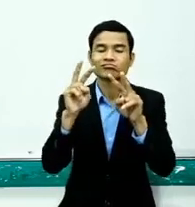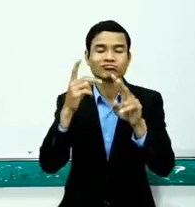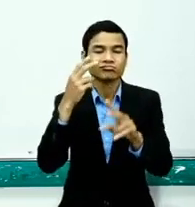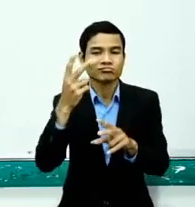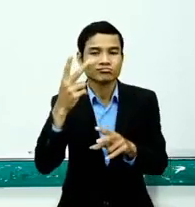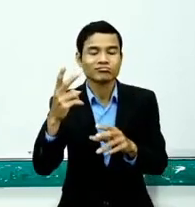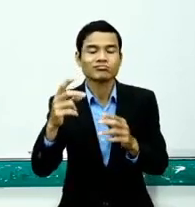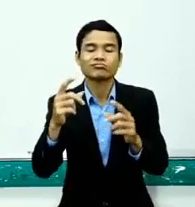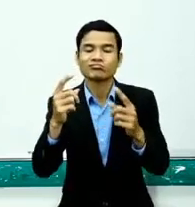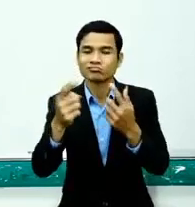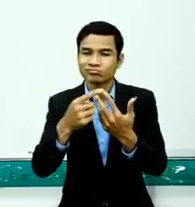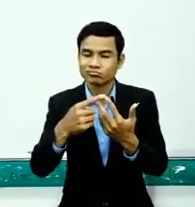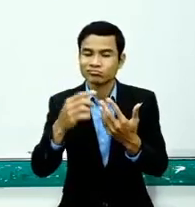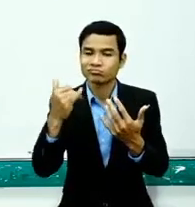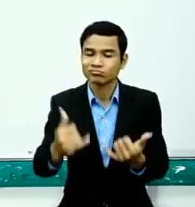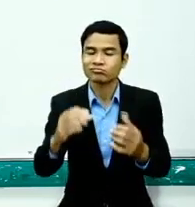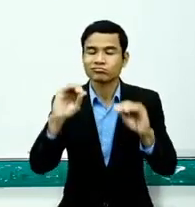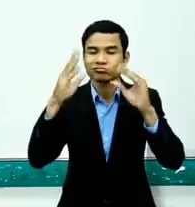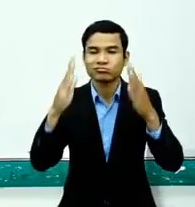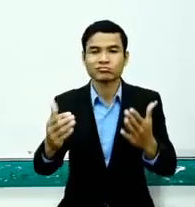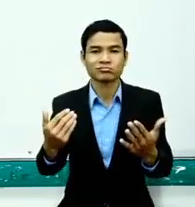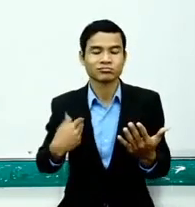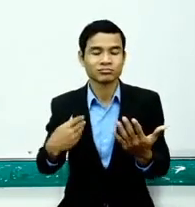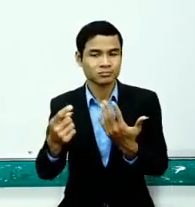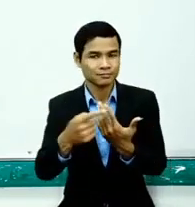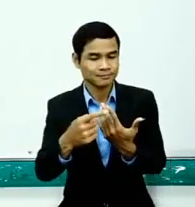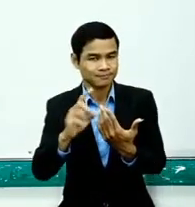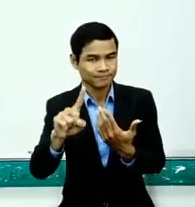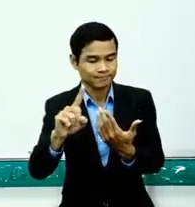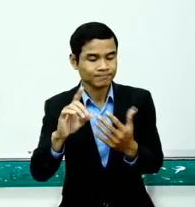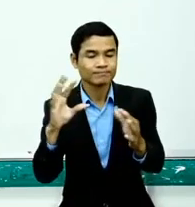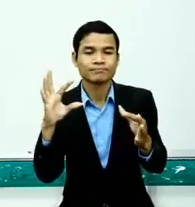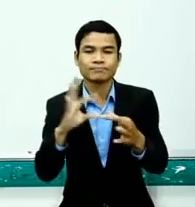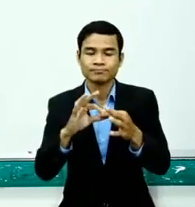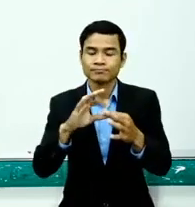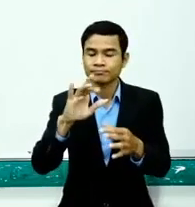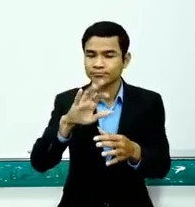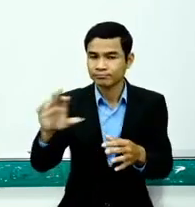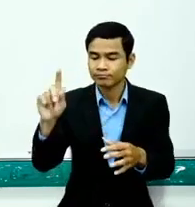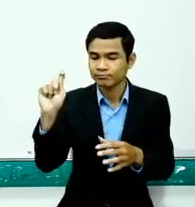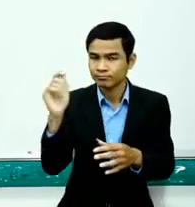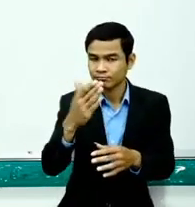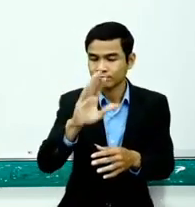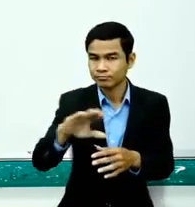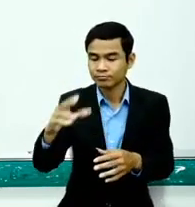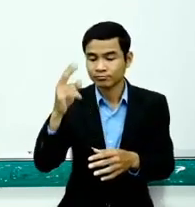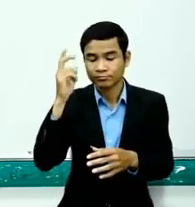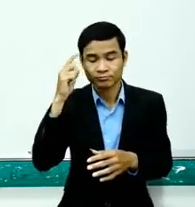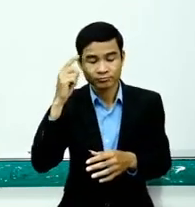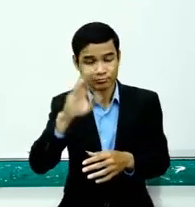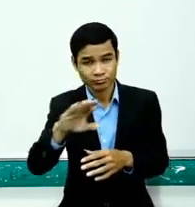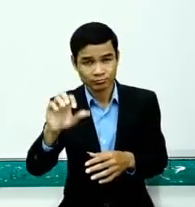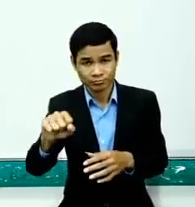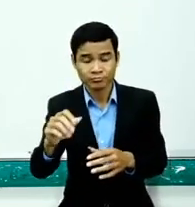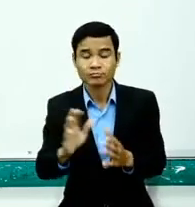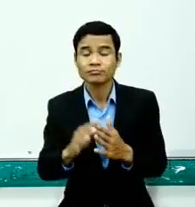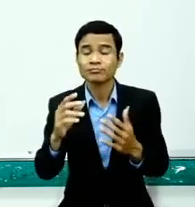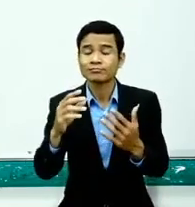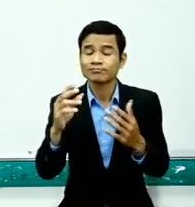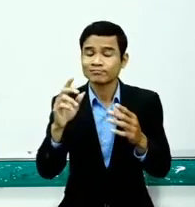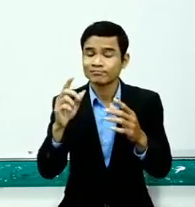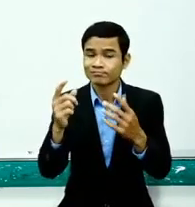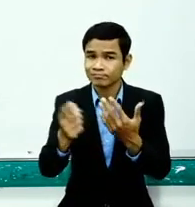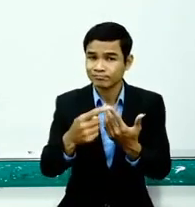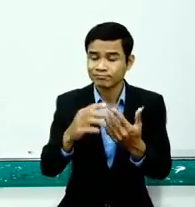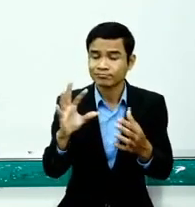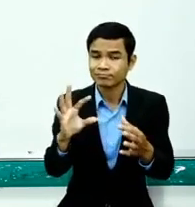ងអ្នកគ្រូក៏មានស្រាក់អមួយទៀតដែរដែលមានភ្ជាប់ជាមួយនឹងរូបភាពកូនចង់ដឹងទេតើស្រាក់អរបស់អ្នកគ្រូមាន